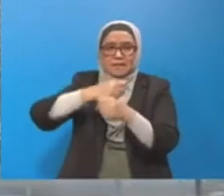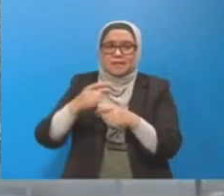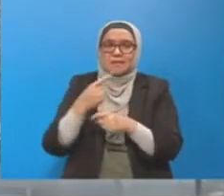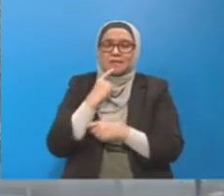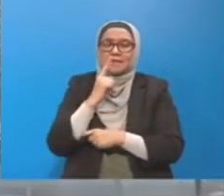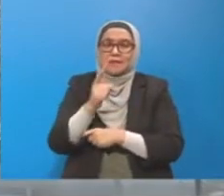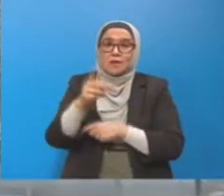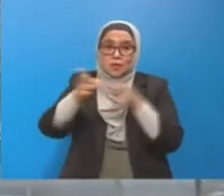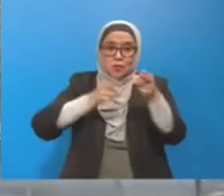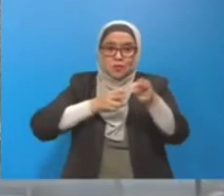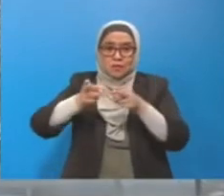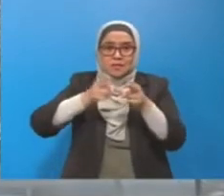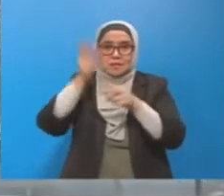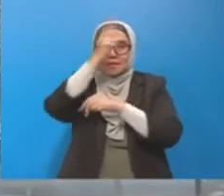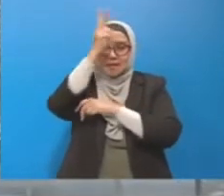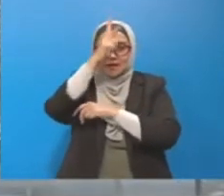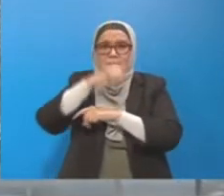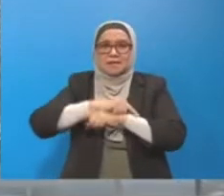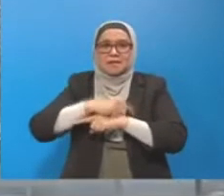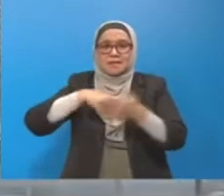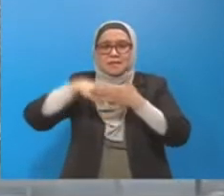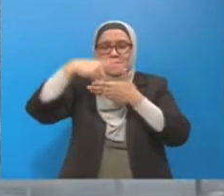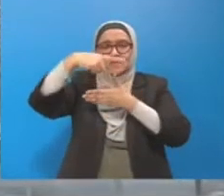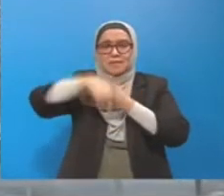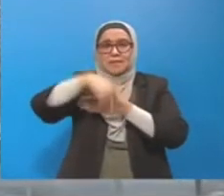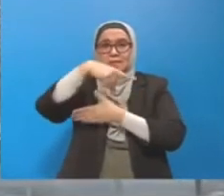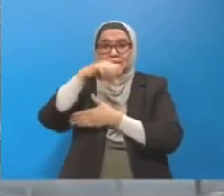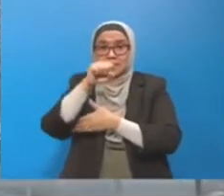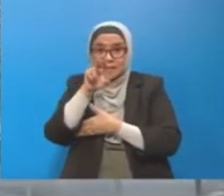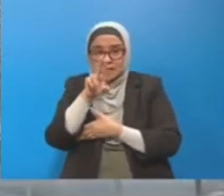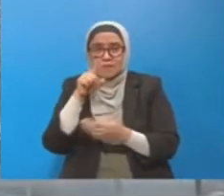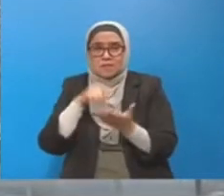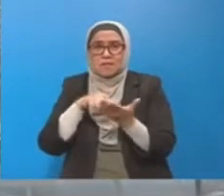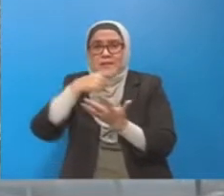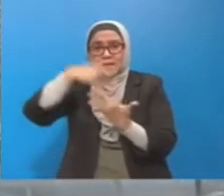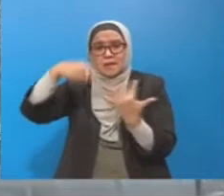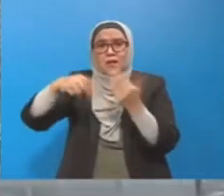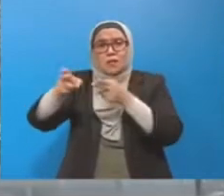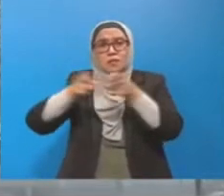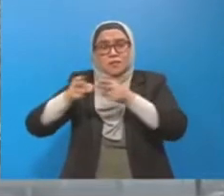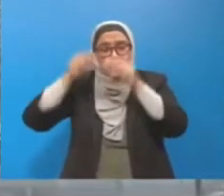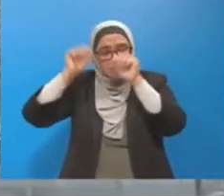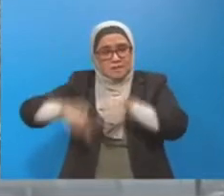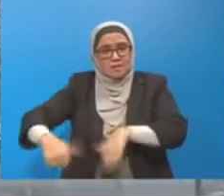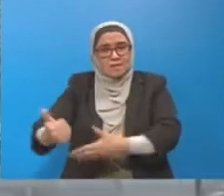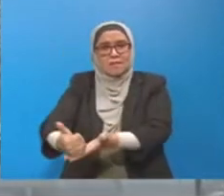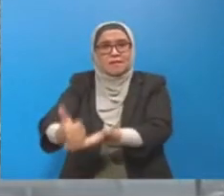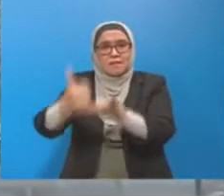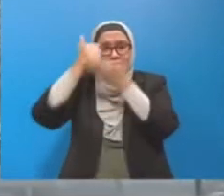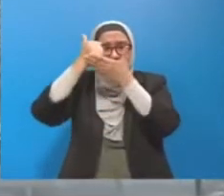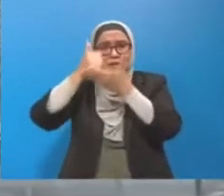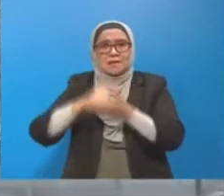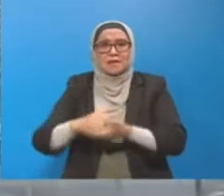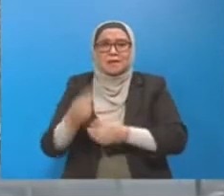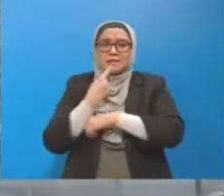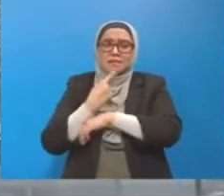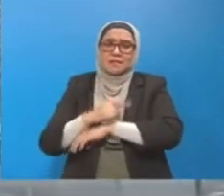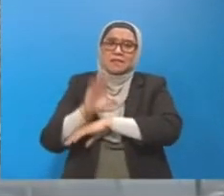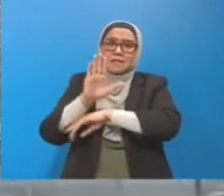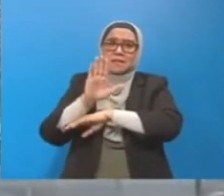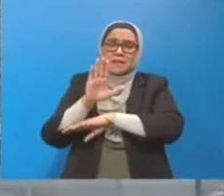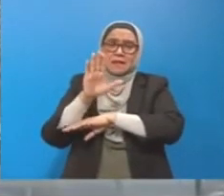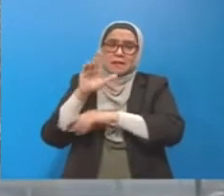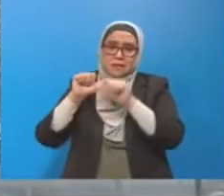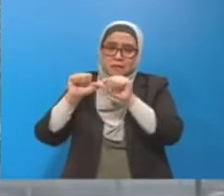PSU program studi uupa merupakan antara inisiatif yang boleh membantu kelangsungan job security ataupun